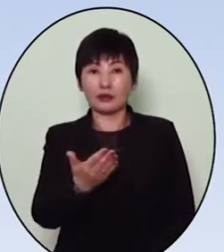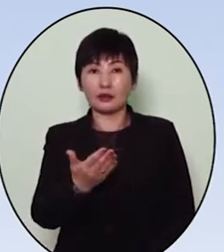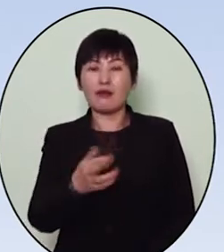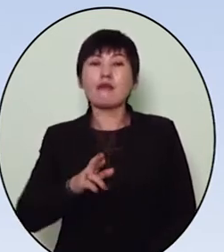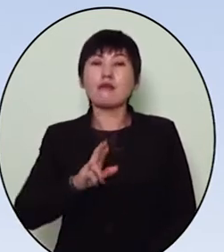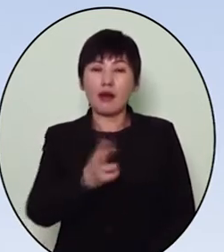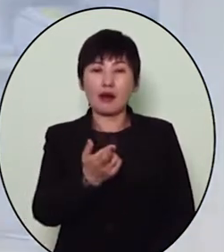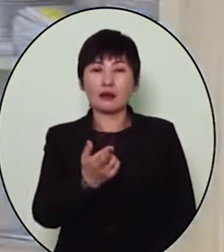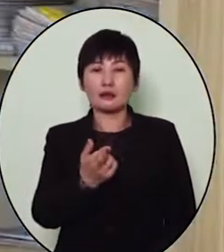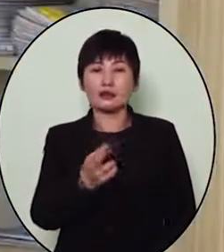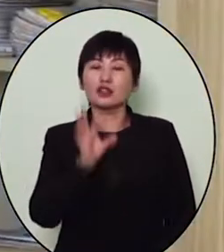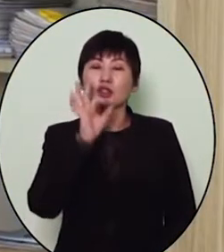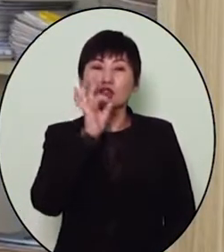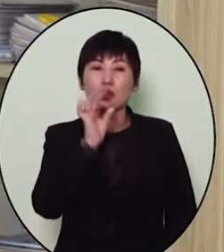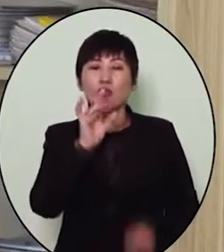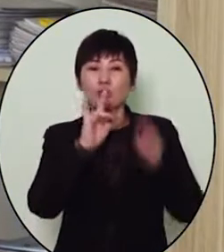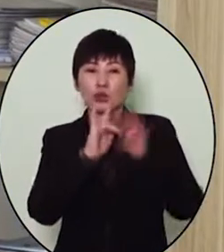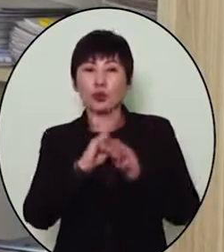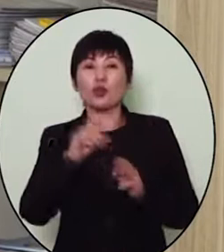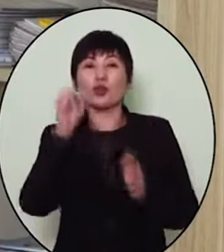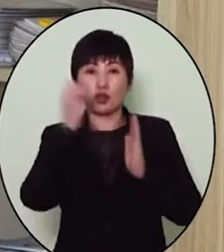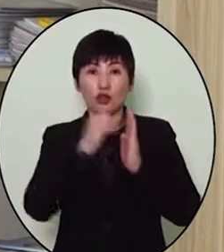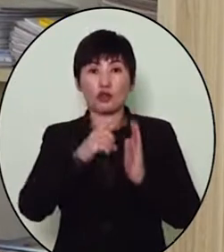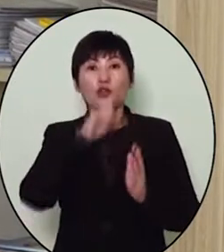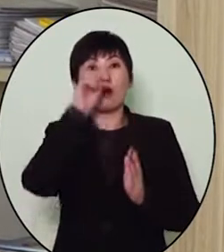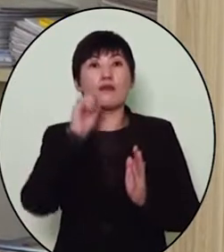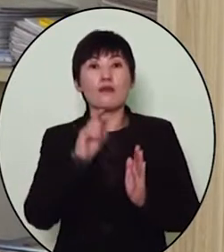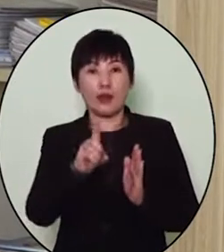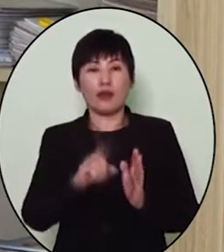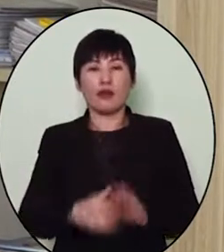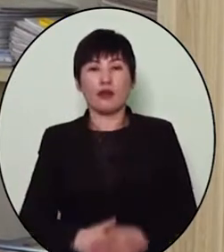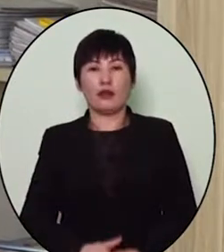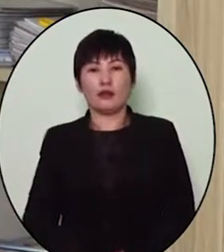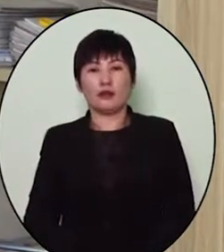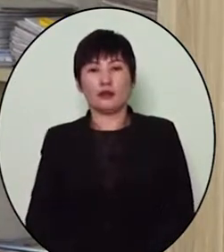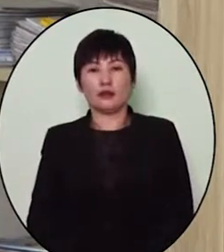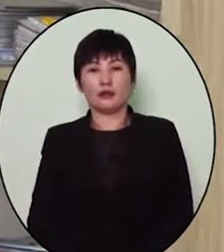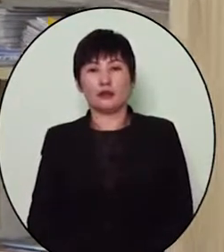Та нар яагаад зөв суух хэрэгтэй бэ?